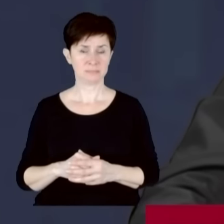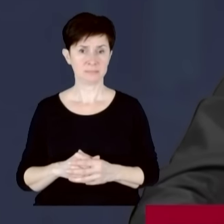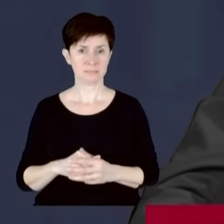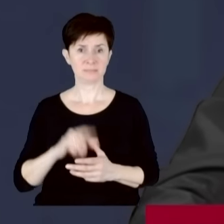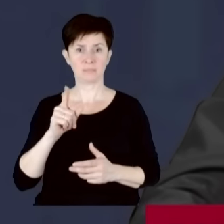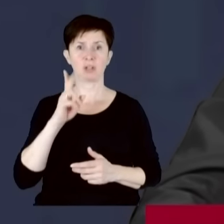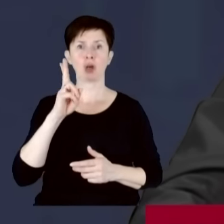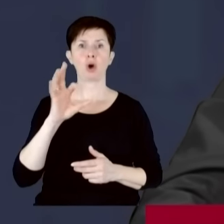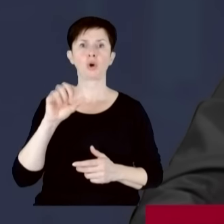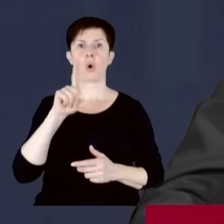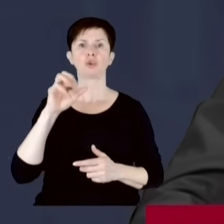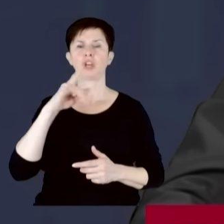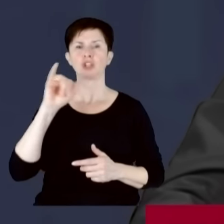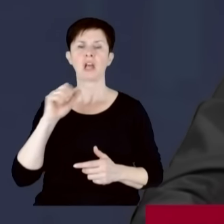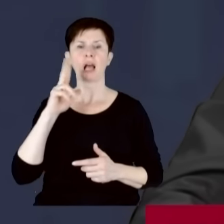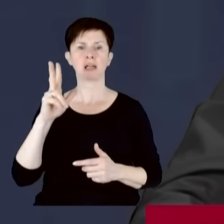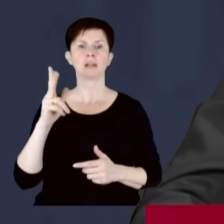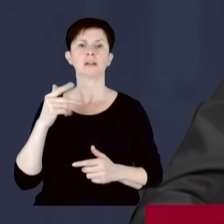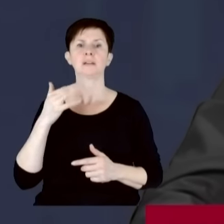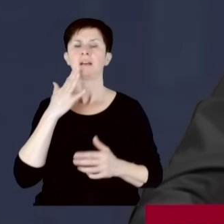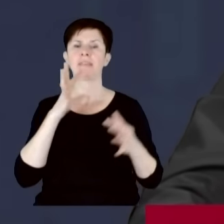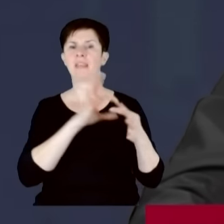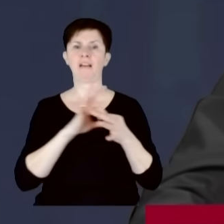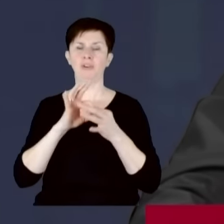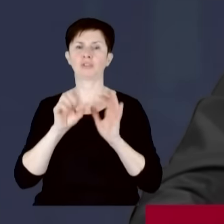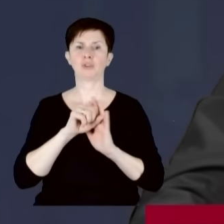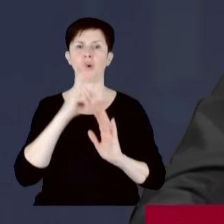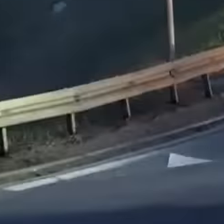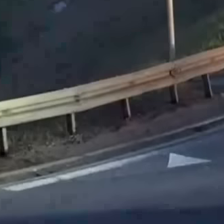Kołodziejczak nawiązał do pana Karola